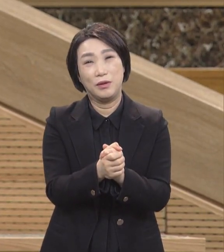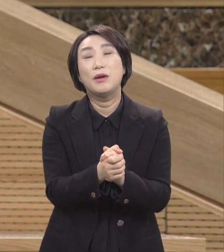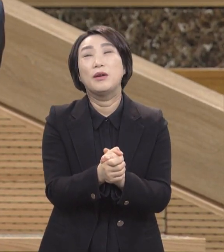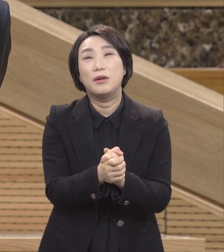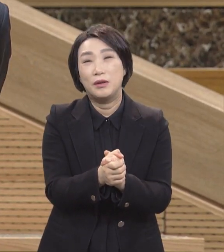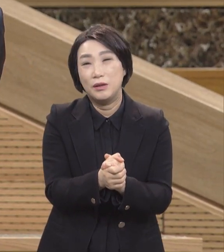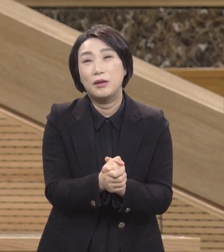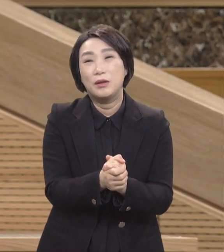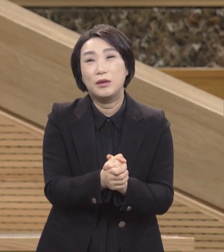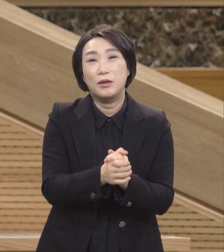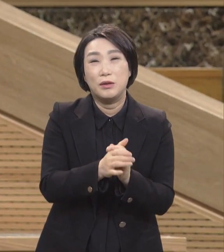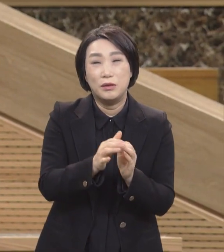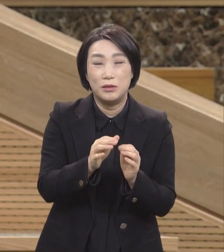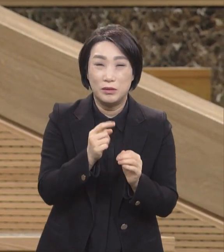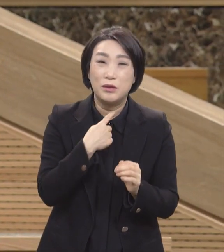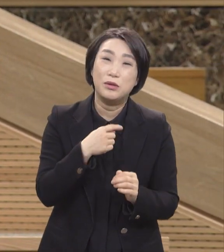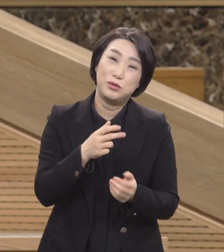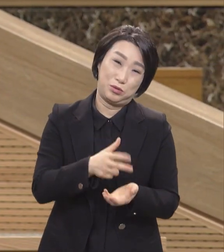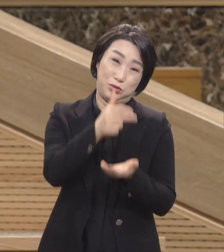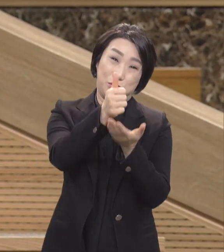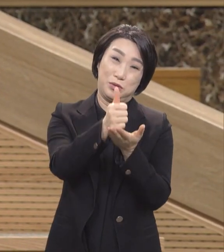제물이 되셨던 주님.